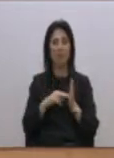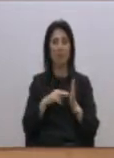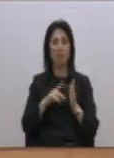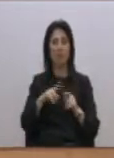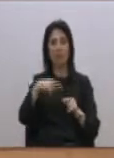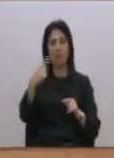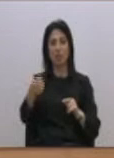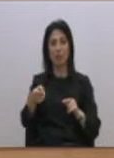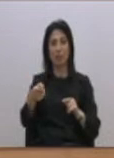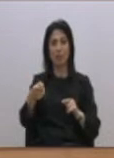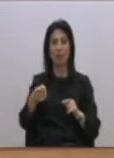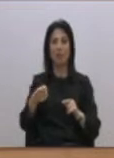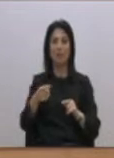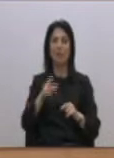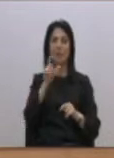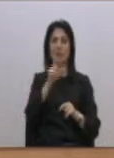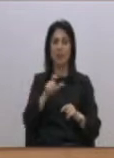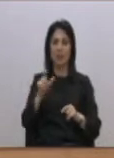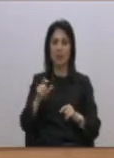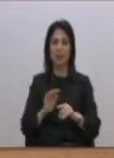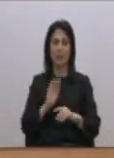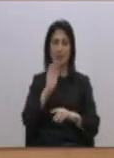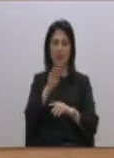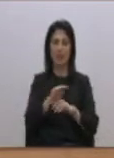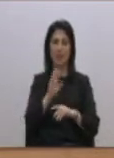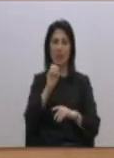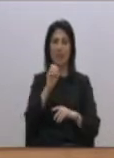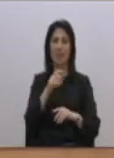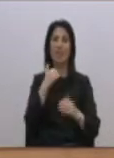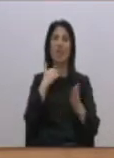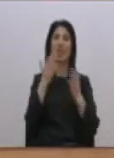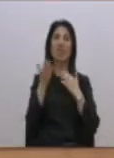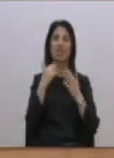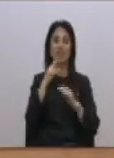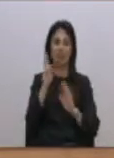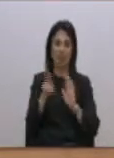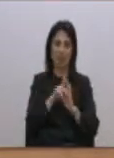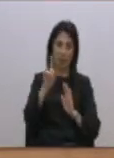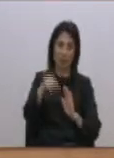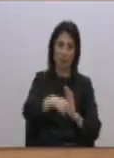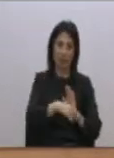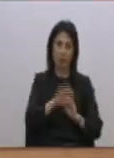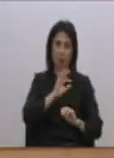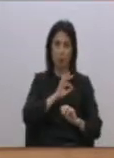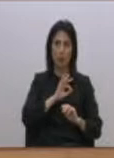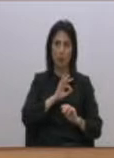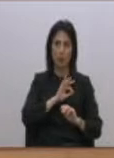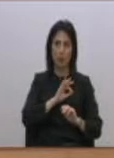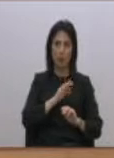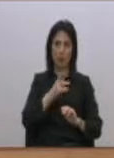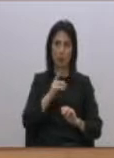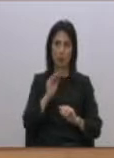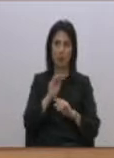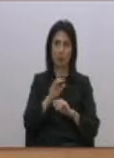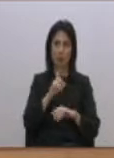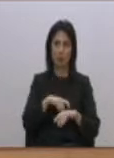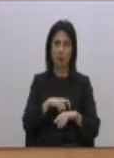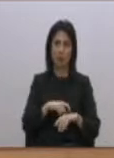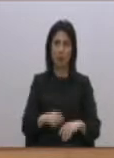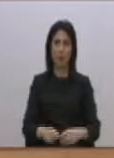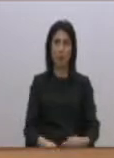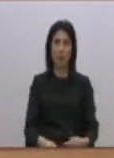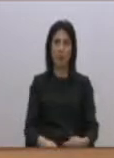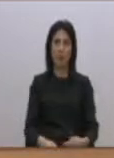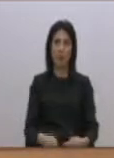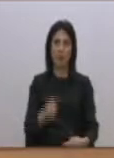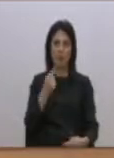შემდეგ ისინი დამატებით კიდევ კენჭის ყრას ექვემდებარებიან იუსტიციის თუ შეიძლება დამიმატეთ რა